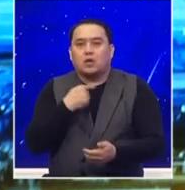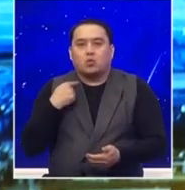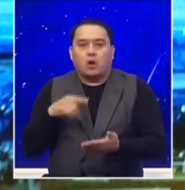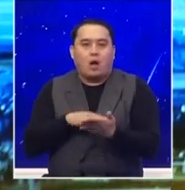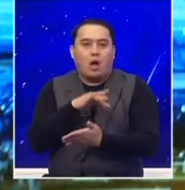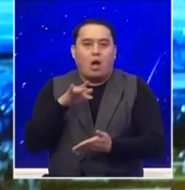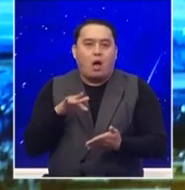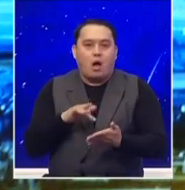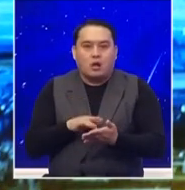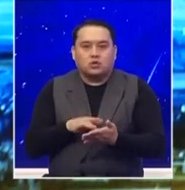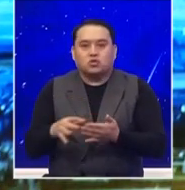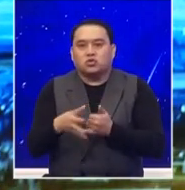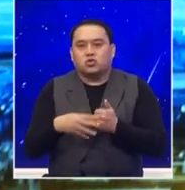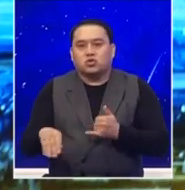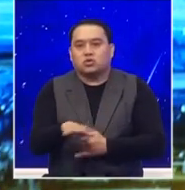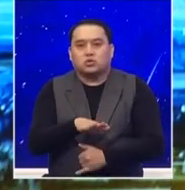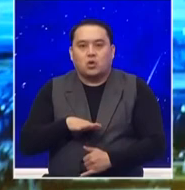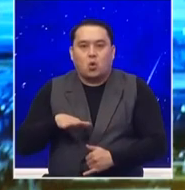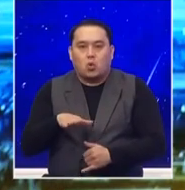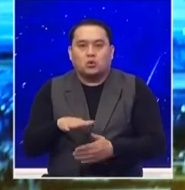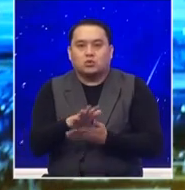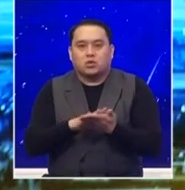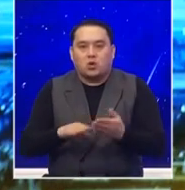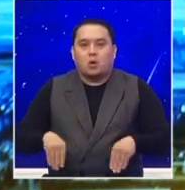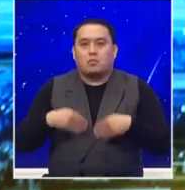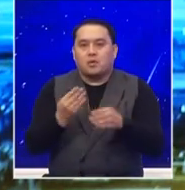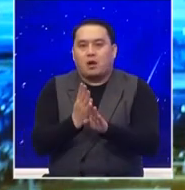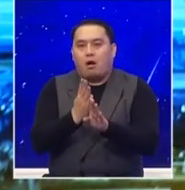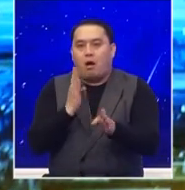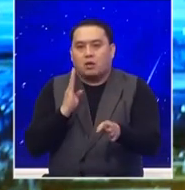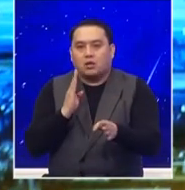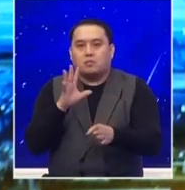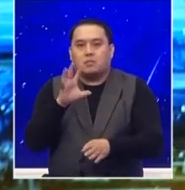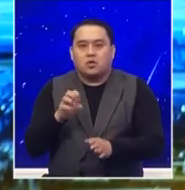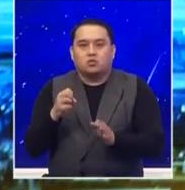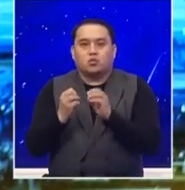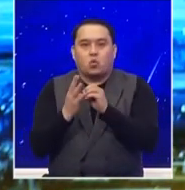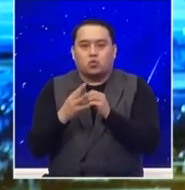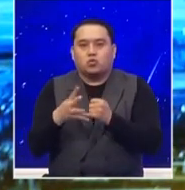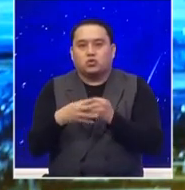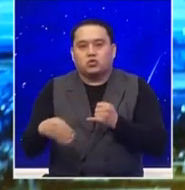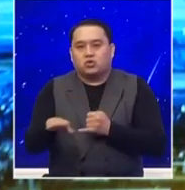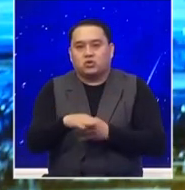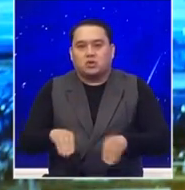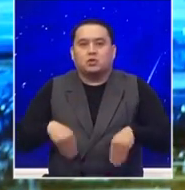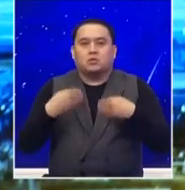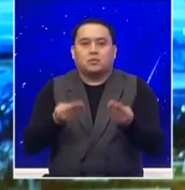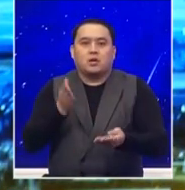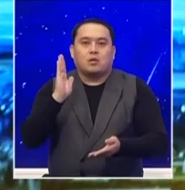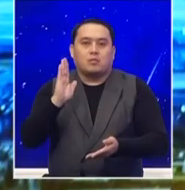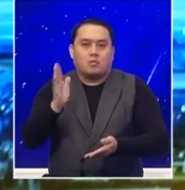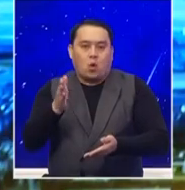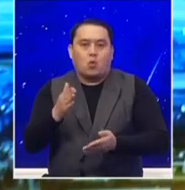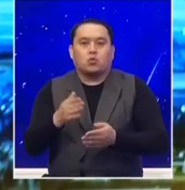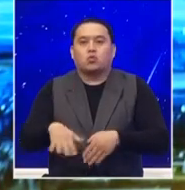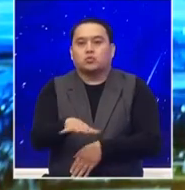қаласы. Биыл қалалық жер қатынастары бөлімі өтініш беріп, кезекке тұрған азаматтарға 514 жер телімін үлестірмек. Бұл